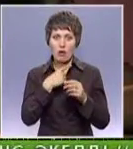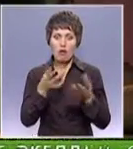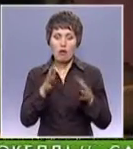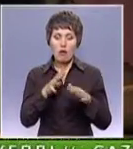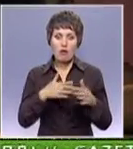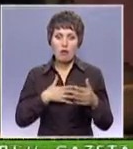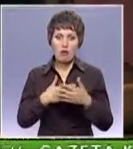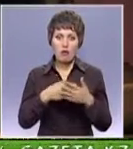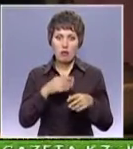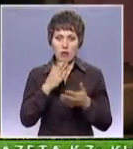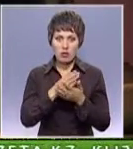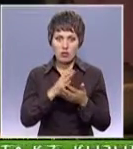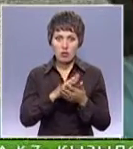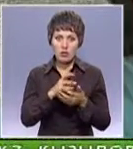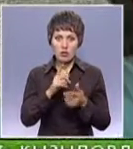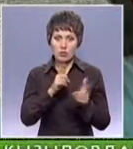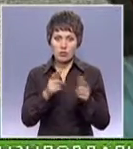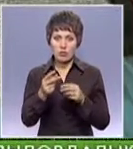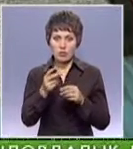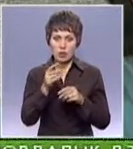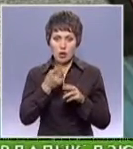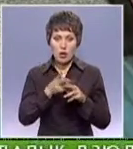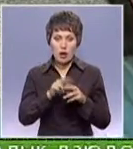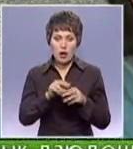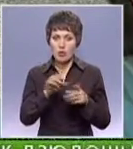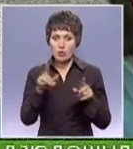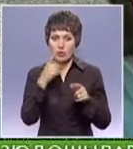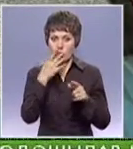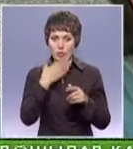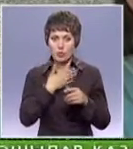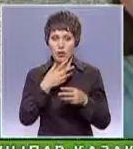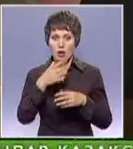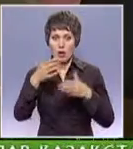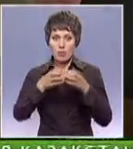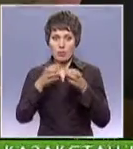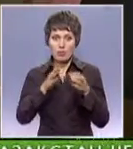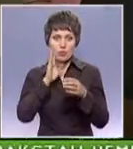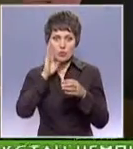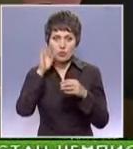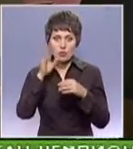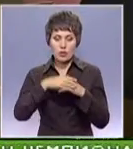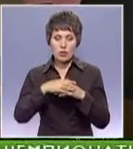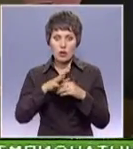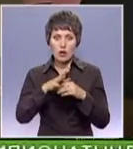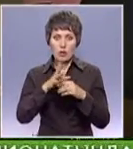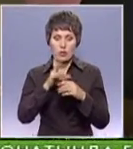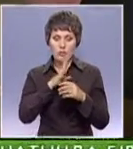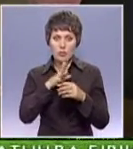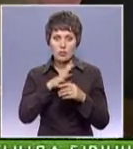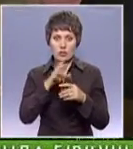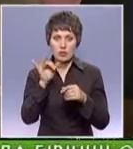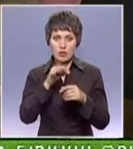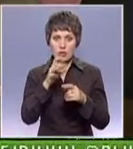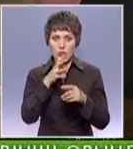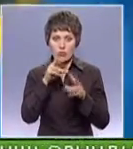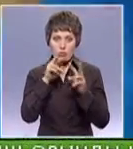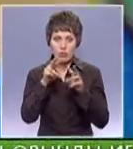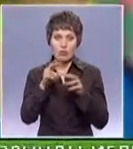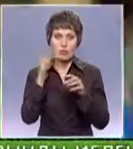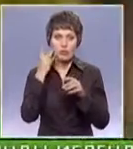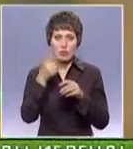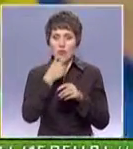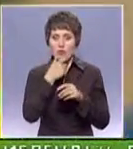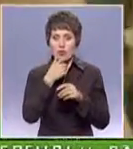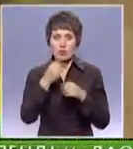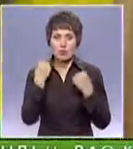футбол жанкүйерлері елімізде жетіп артылады. Сүйікті командасының ойынын көріп, таң атқанша көз ілмейтін азаматтар тақымын қысып, тартысты кездесулерді